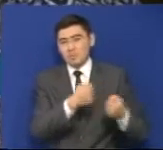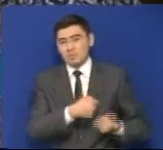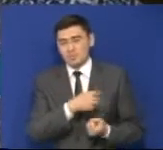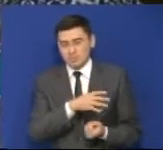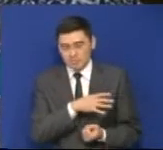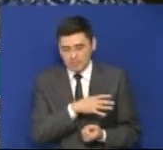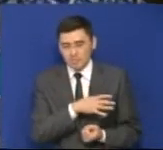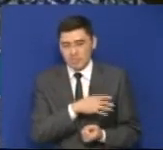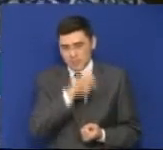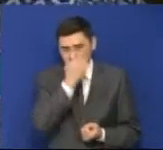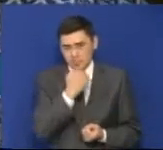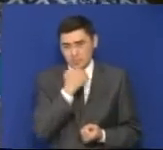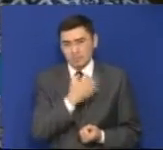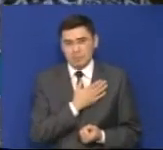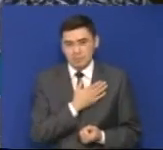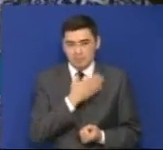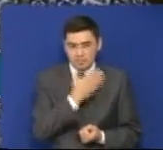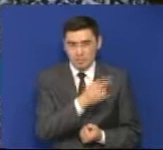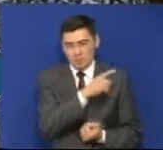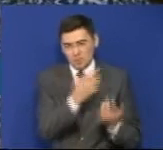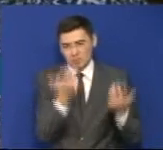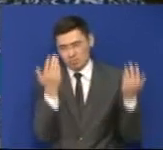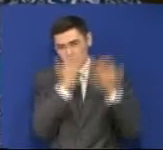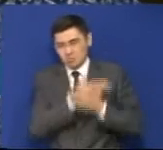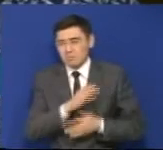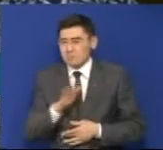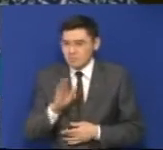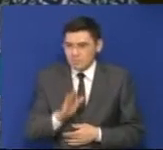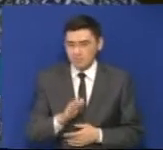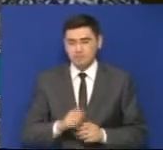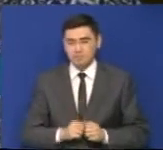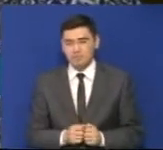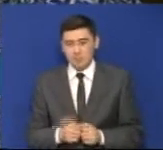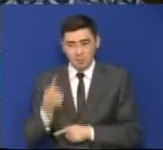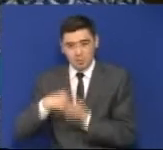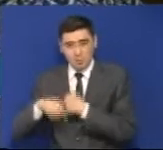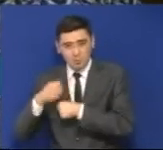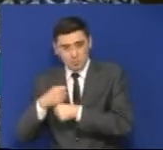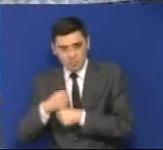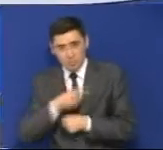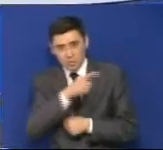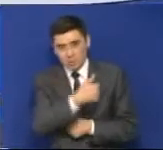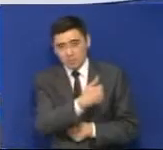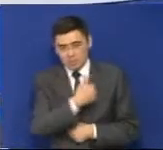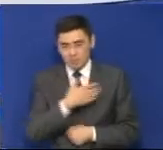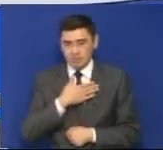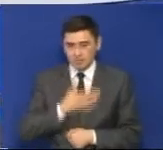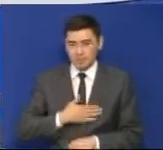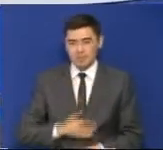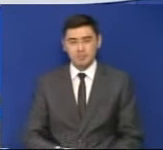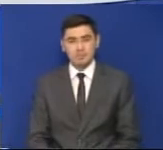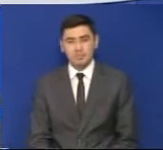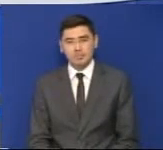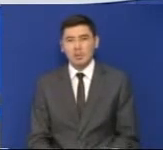алғыс білдіреміз. Төл мерекеміз назардан тыс қалған емес, еңбегіміздің еленіп жатқандығына қуаныштымыз.